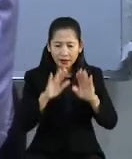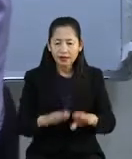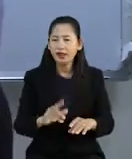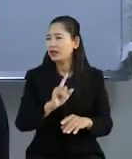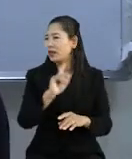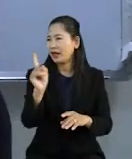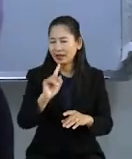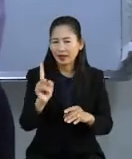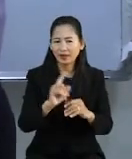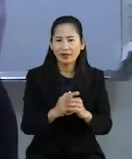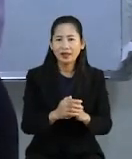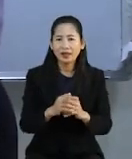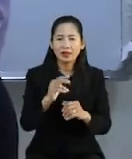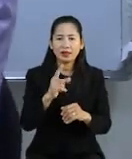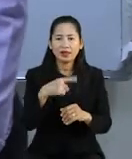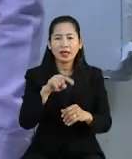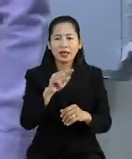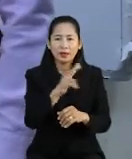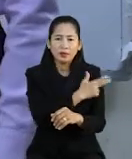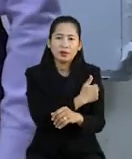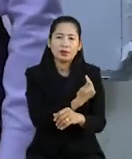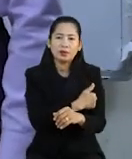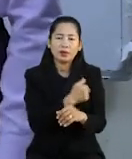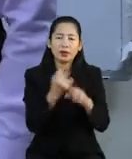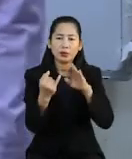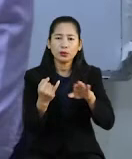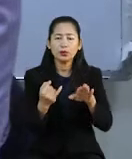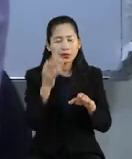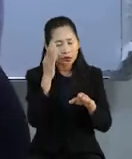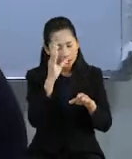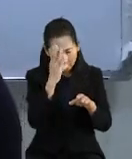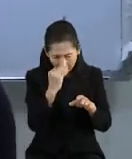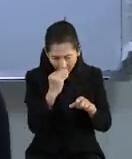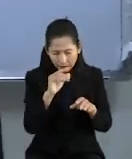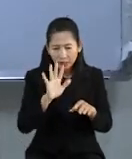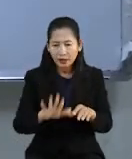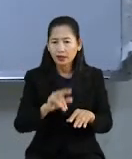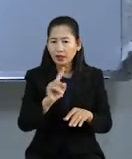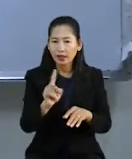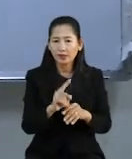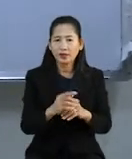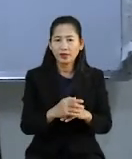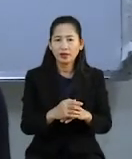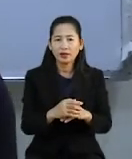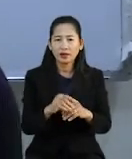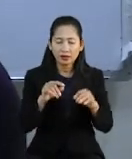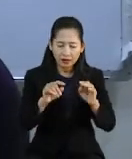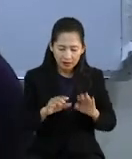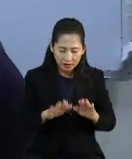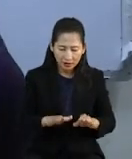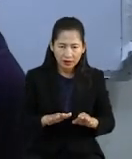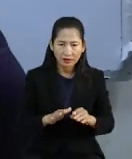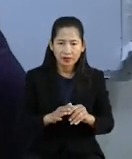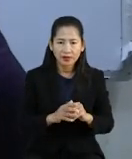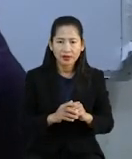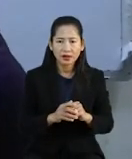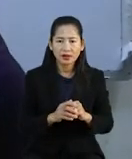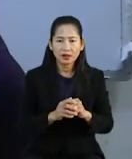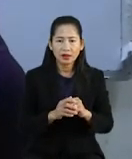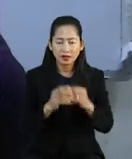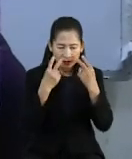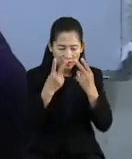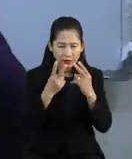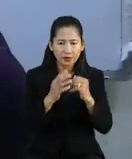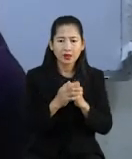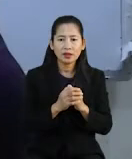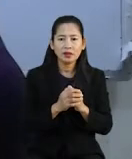chẳng đi na xua thả tao mình tì pet con thẹt bộ phá sẽ thật nơi ai nè chẳng cãi nấy ta đi na đừng mặt đồng nào con nè chấp nam pruin còn mưa